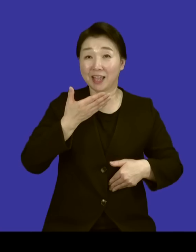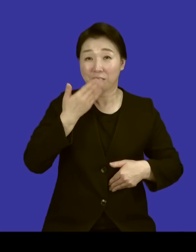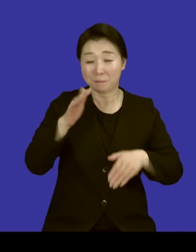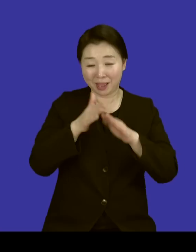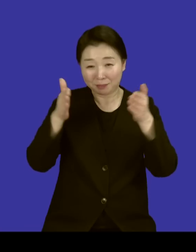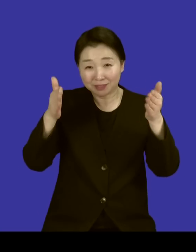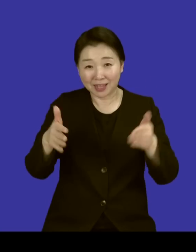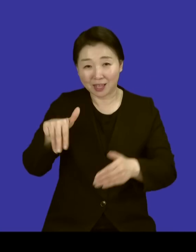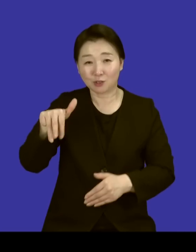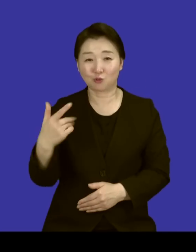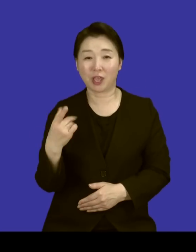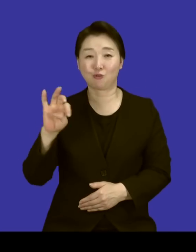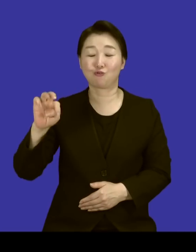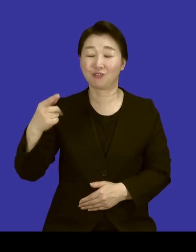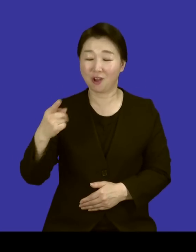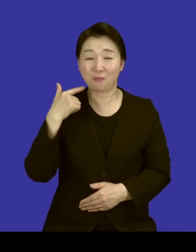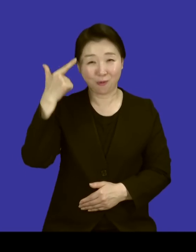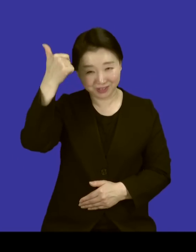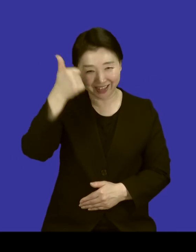오세요.